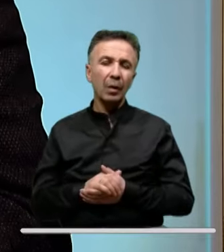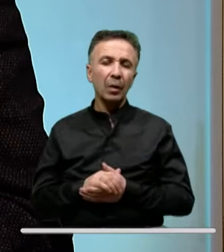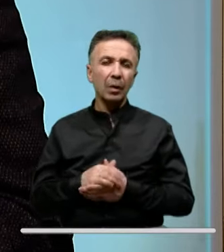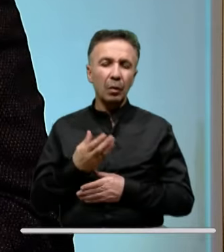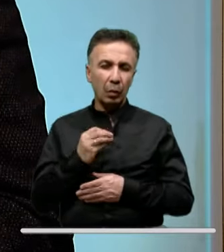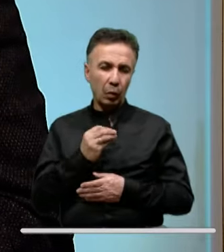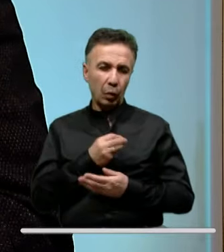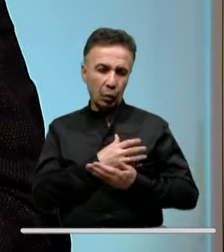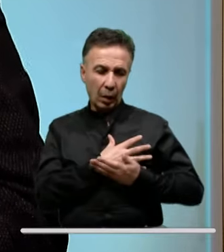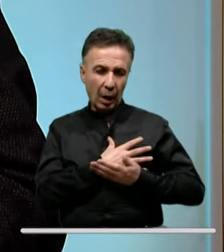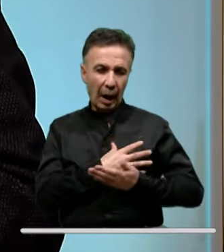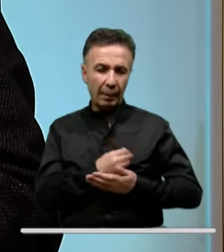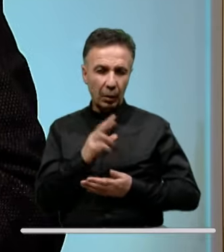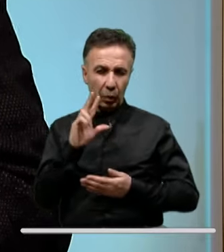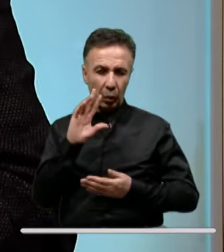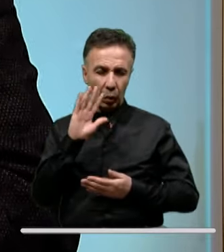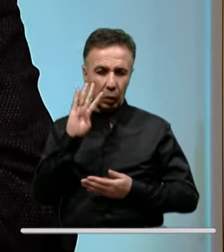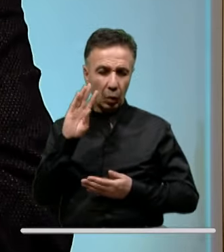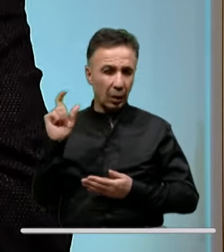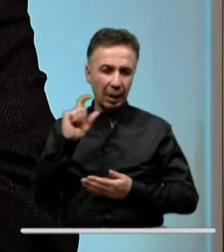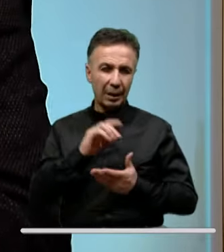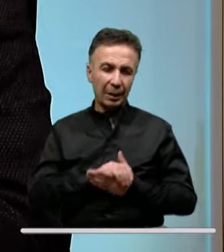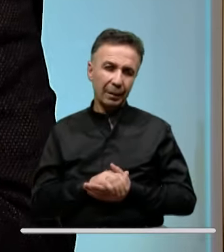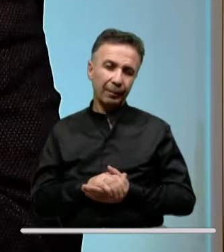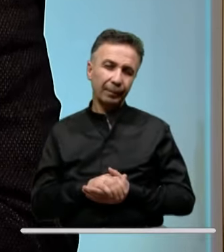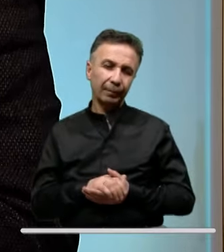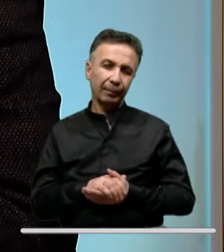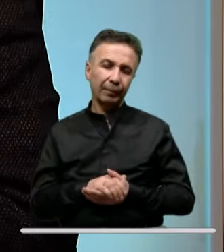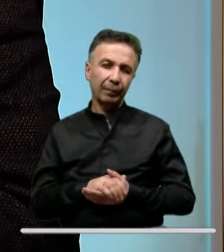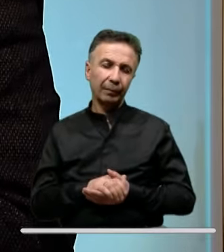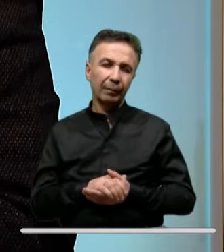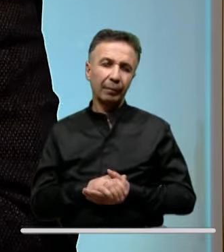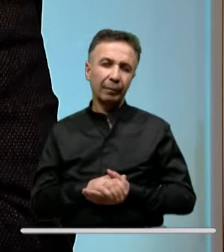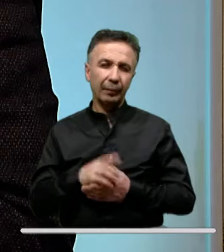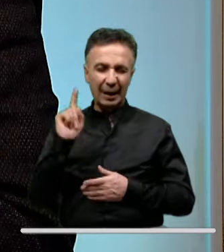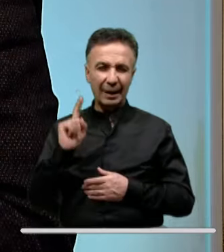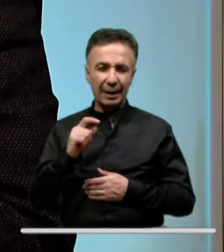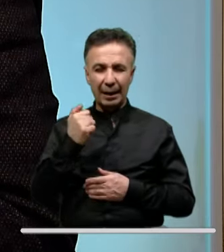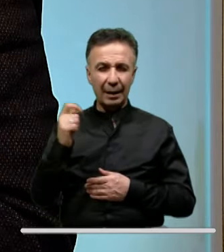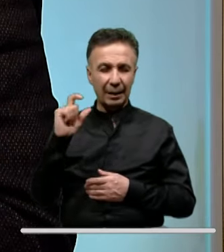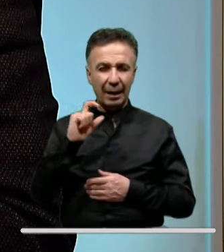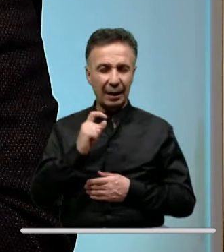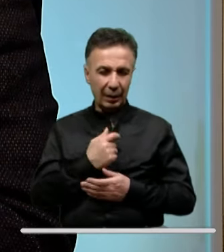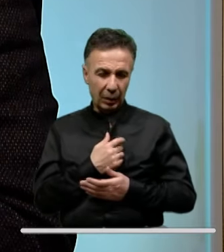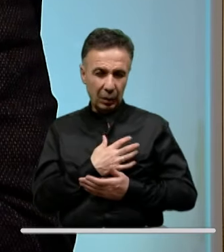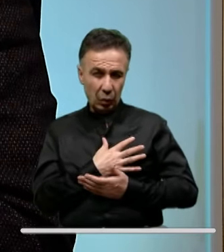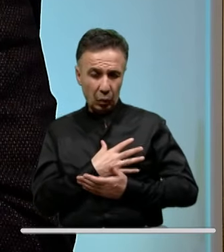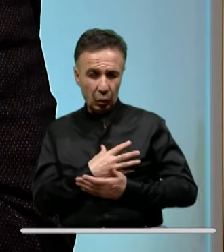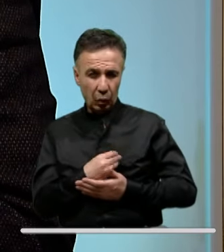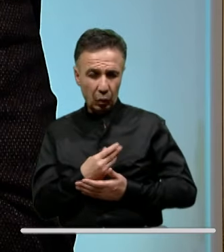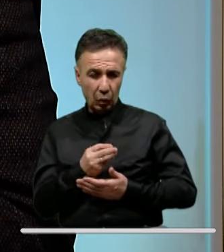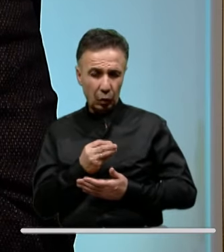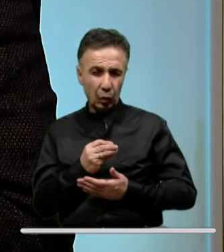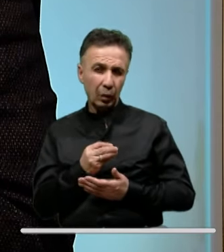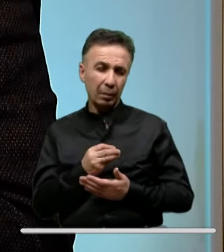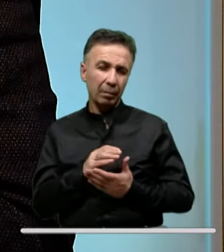çocuk olarak anladım. Doğru değil mi? 4 aylık olunca hocam. 4 aylık öyle. İlk 6 ay anne sütü zaten olmaz. Yani anne sütüyle beslenen bir çocuk haliyle anne de ne yapması lazım?